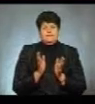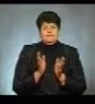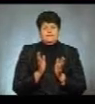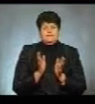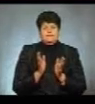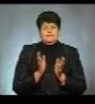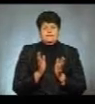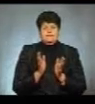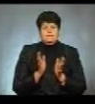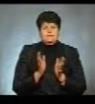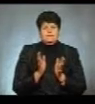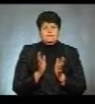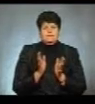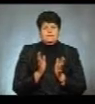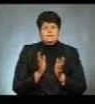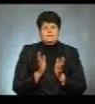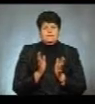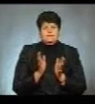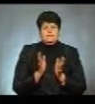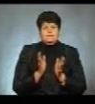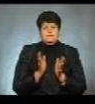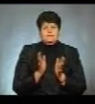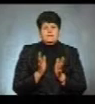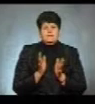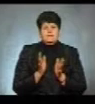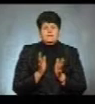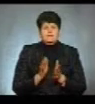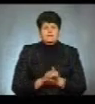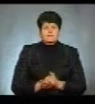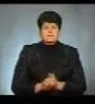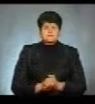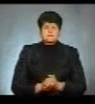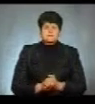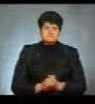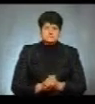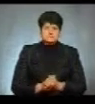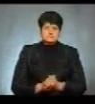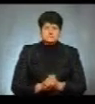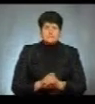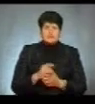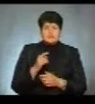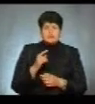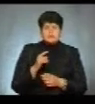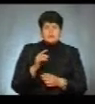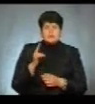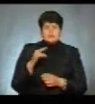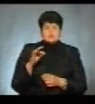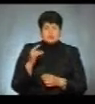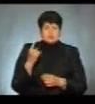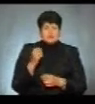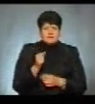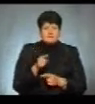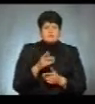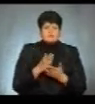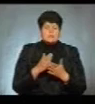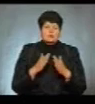Я зрозумів. Дивіться, я знаю ваш будинок Дорошенка 1, бо я маю відношення до будинку 1А. Значить, дійсно, у вас створений